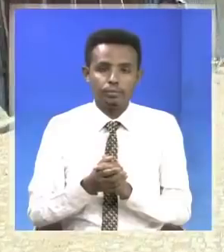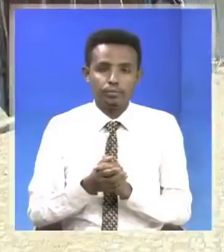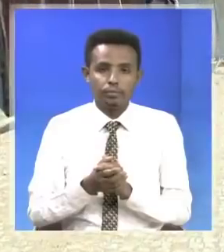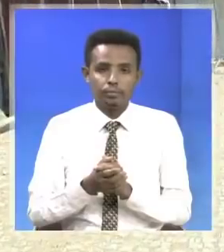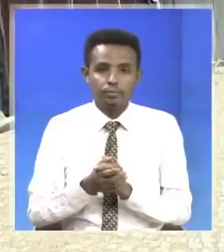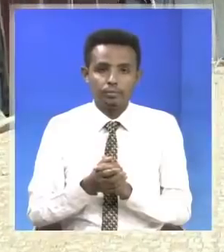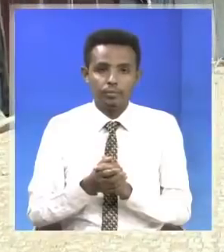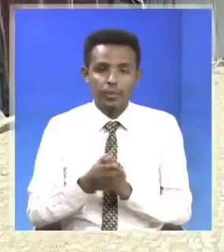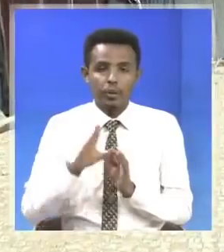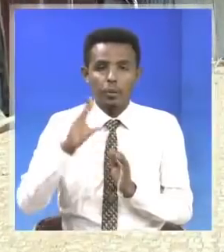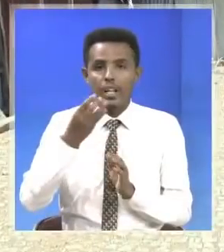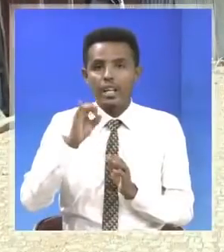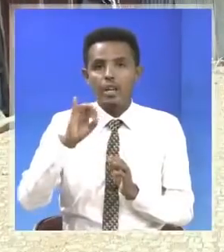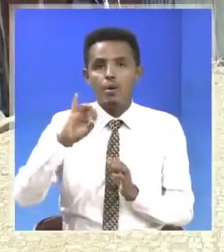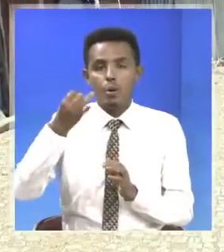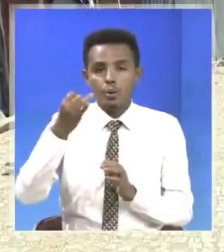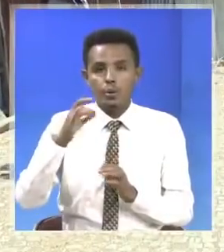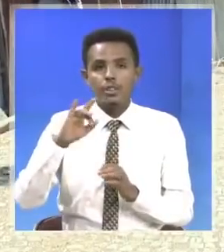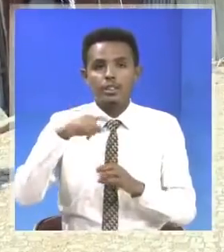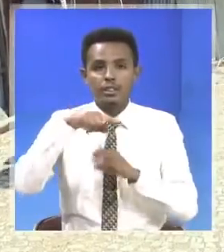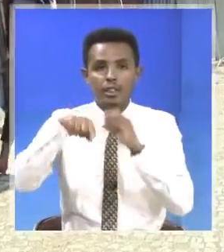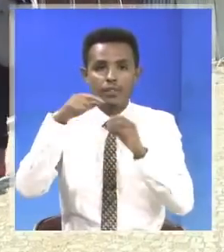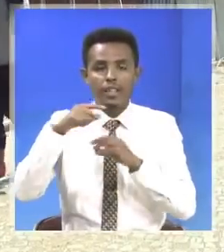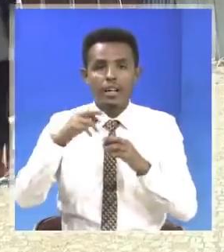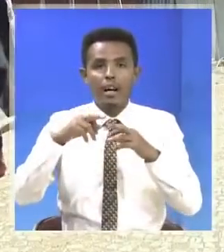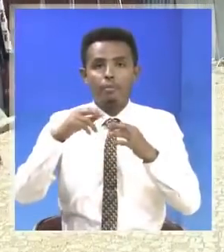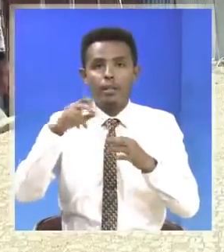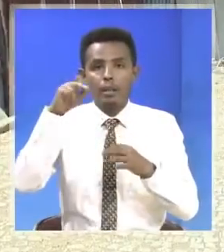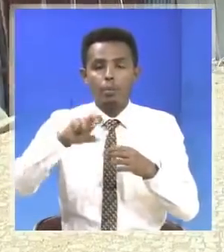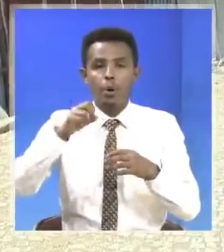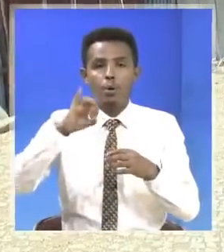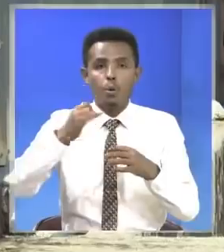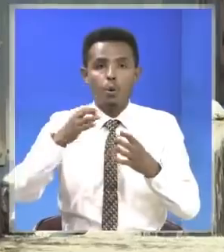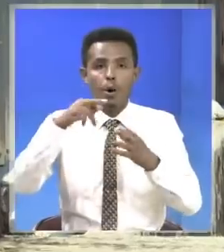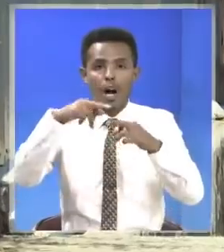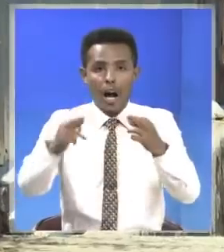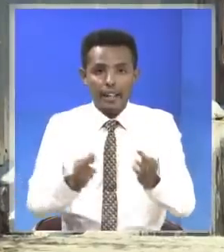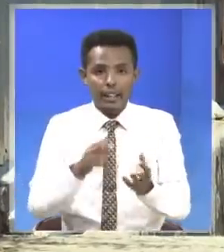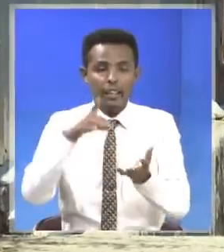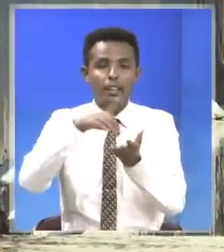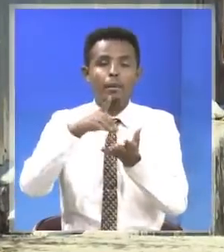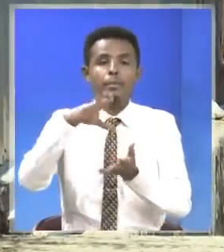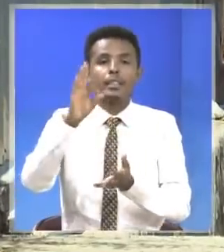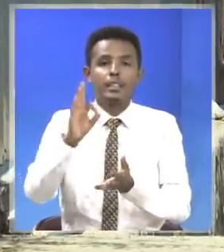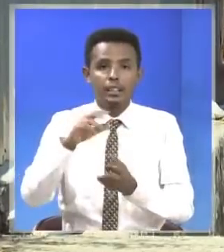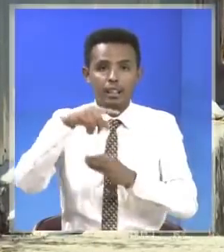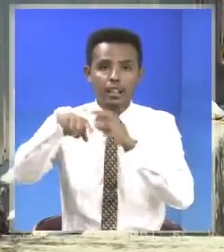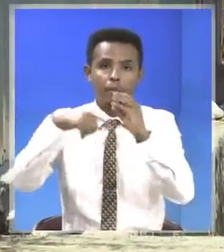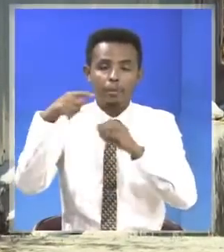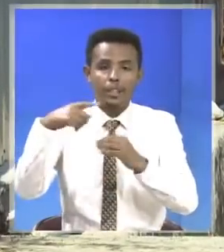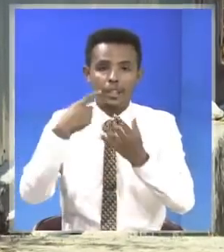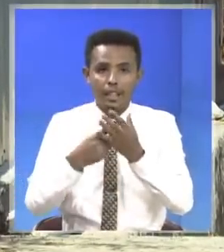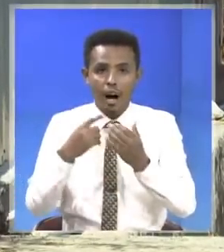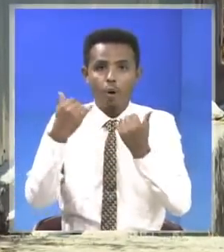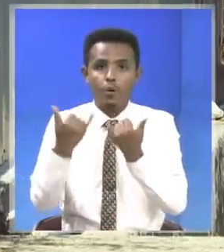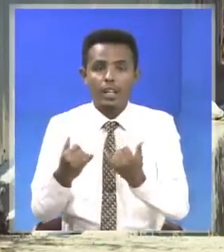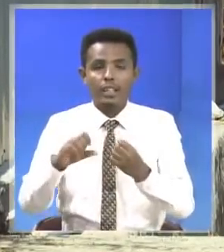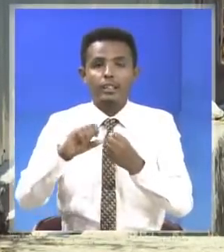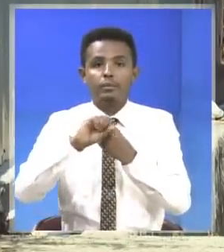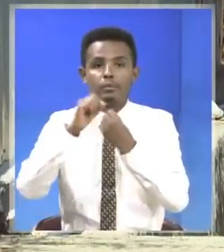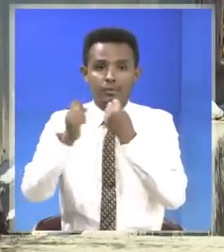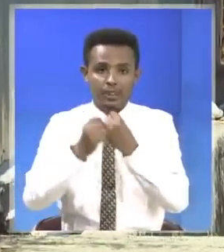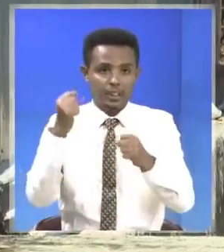ዋሂሎ ሰፈር በደቡብ ወሎ ዞን የምትገኘው ሐይቅ ከተማ አስተዳደር ውስጥ የሚገኝ አንድ አካባቢ ነው። ይህ ሰፈር አሁን ላይ ከተሰሩለት የጠኛ